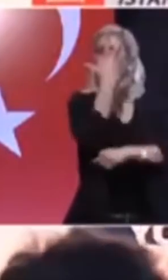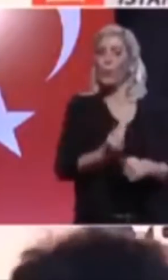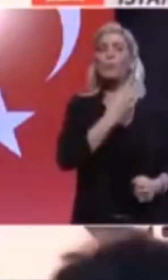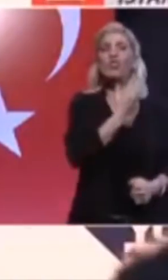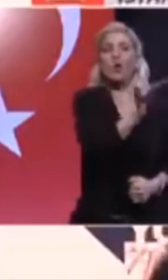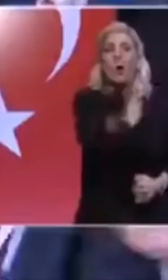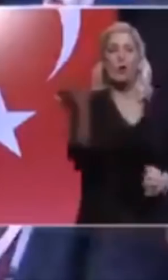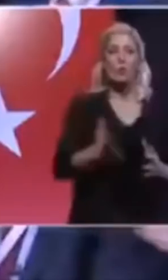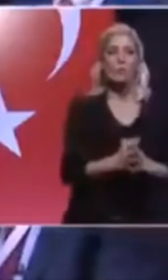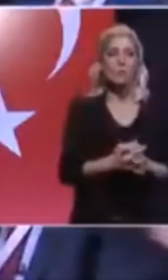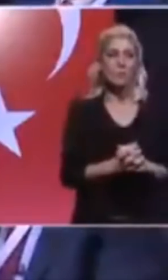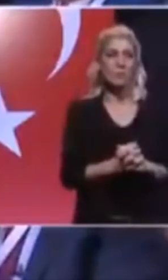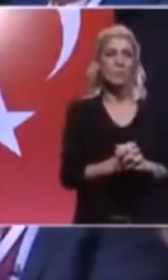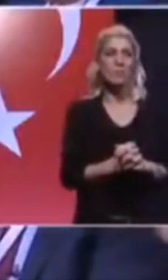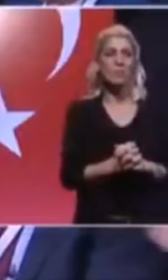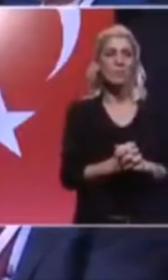ediyorum.